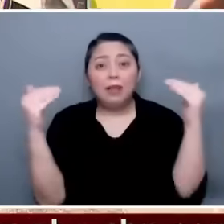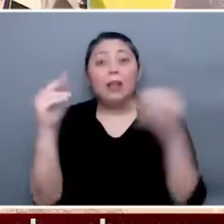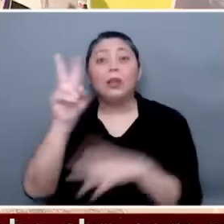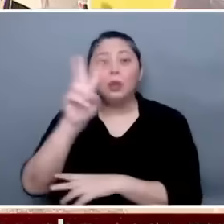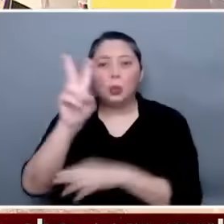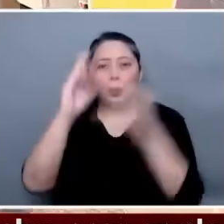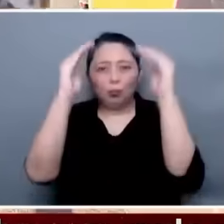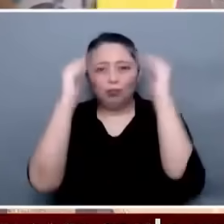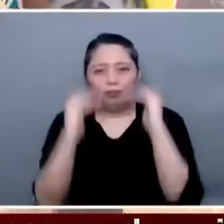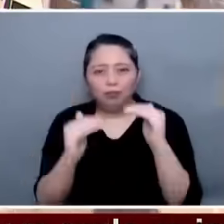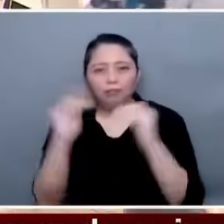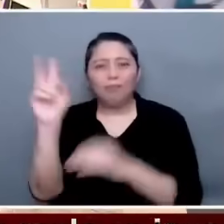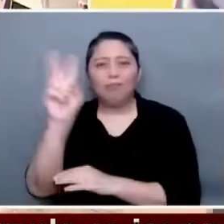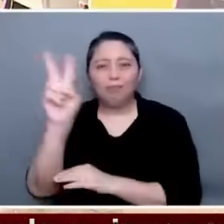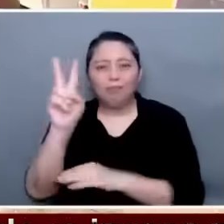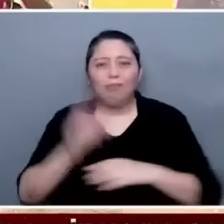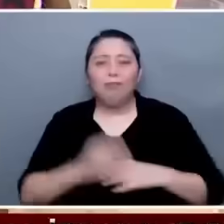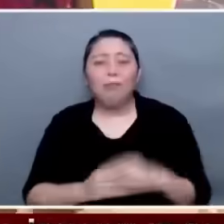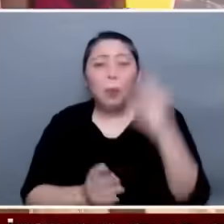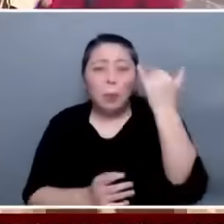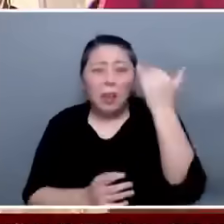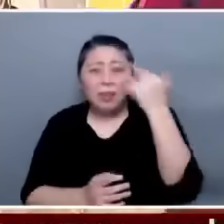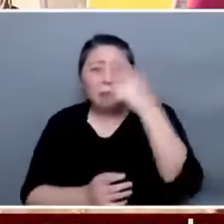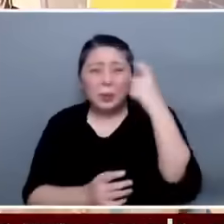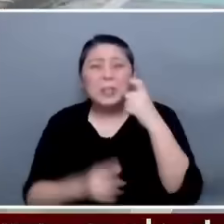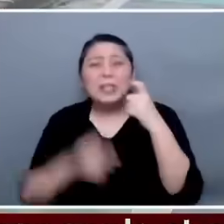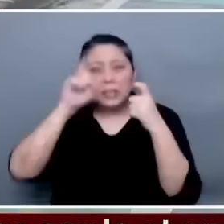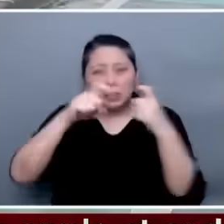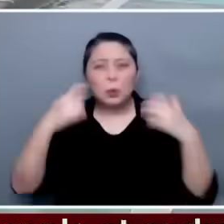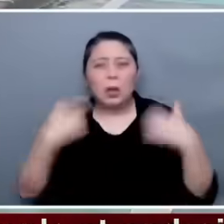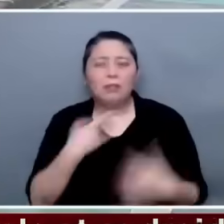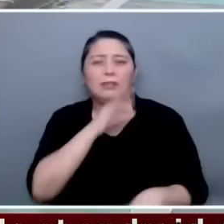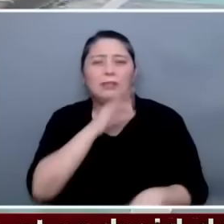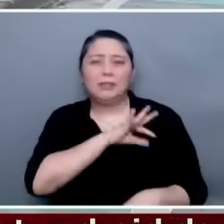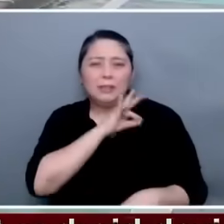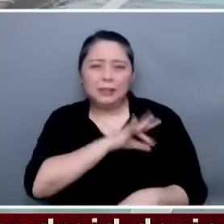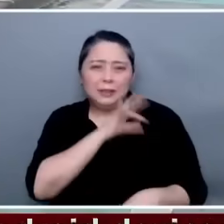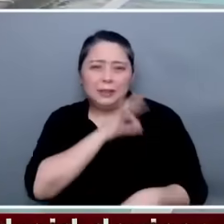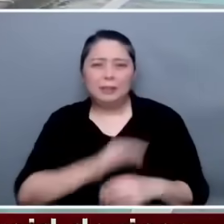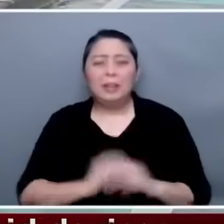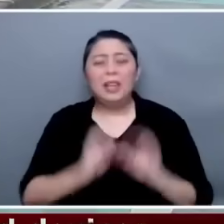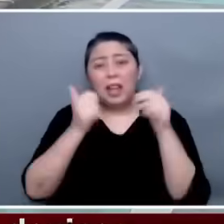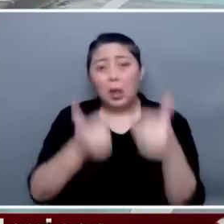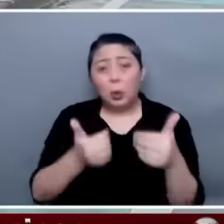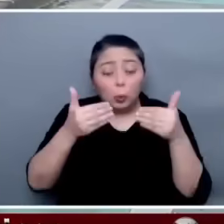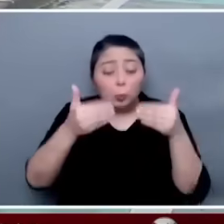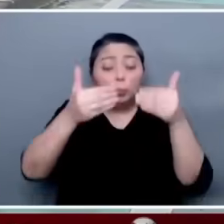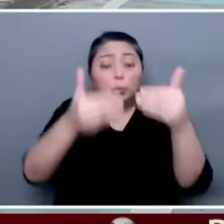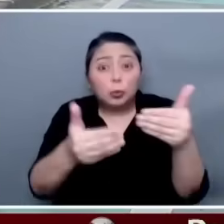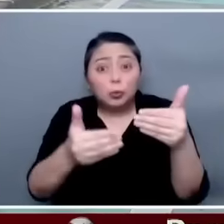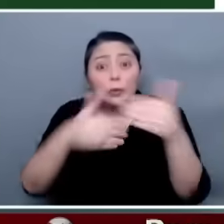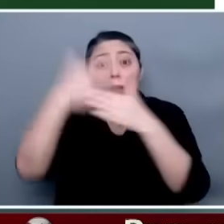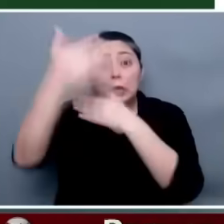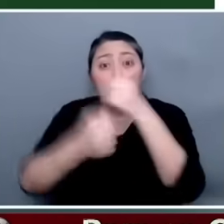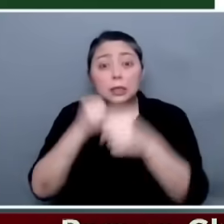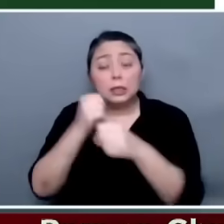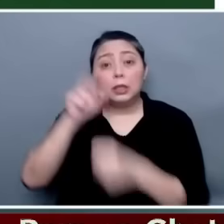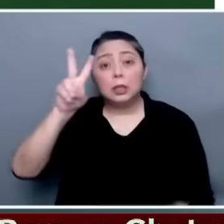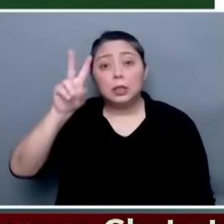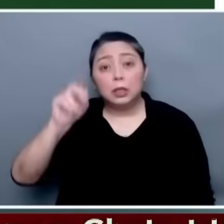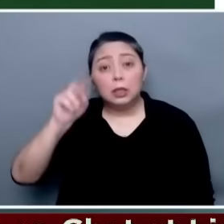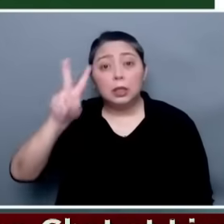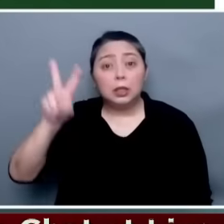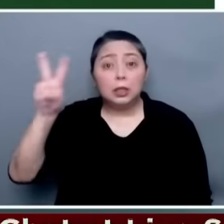how will they move towards 2022 if they are financially incapable? And of course, they have obligations to the banks, especially